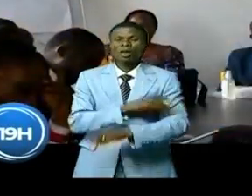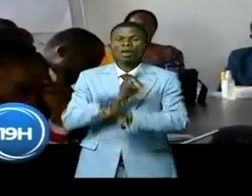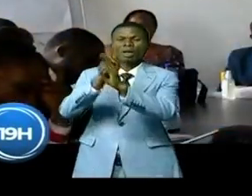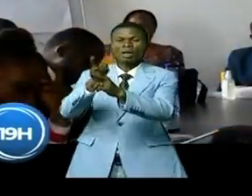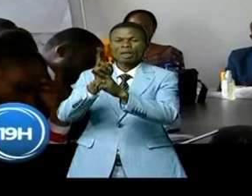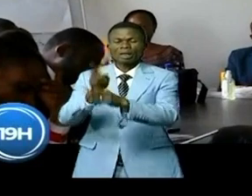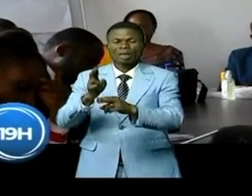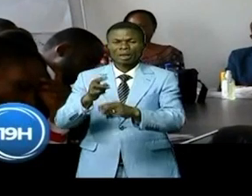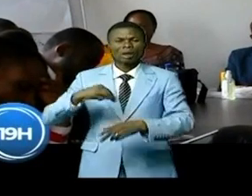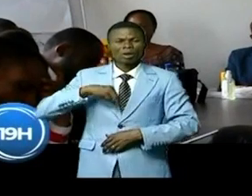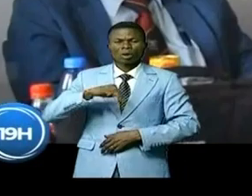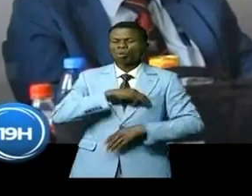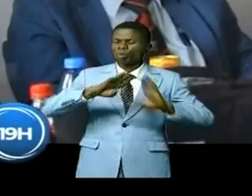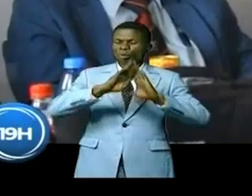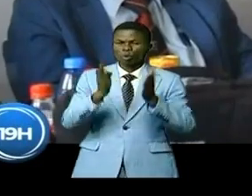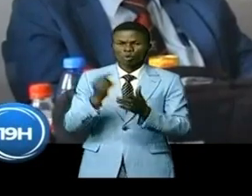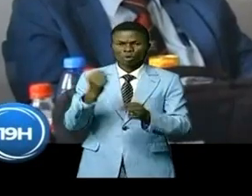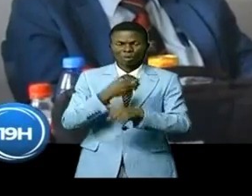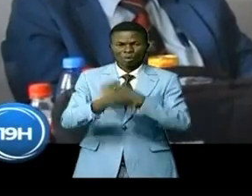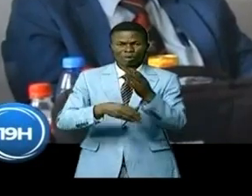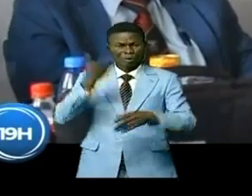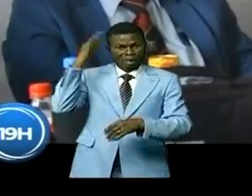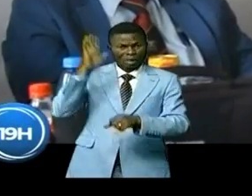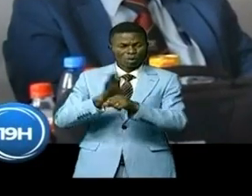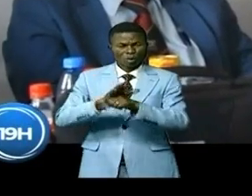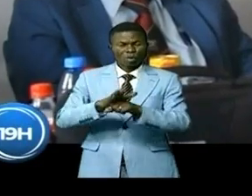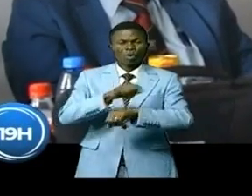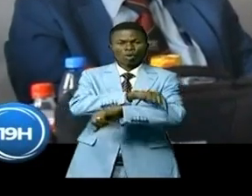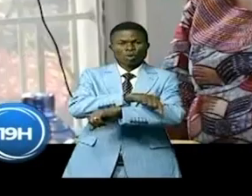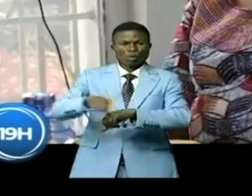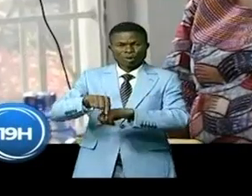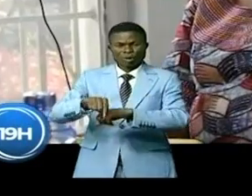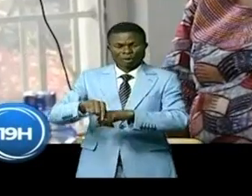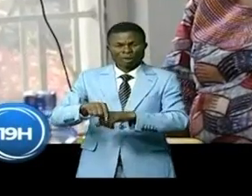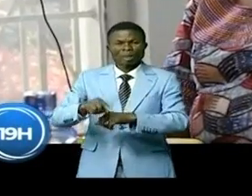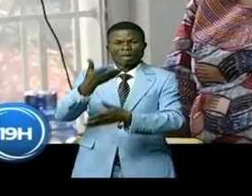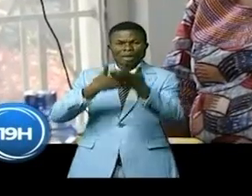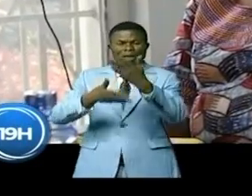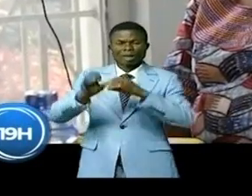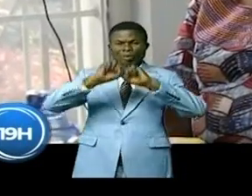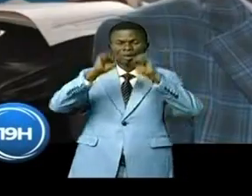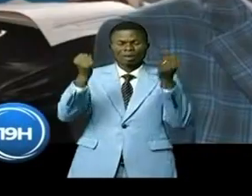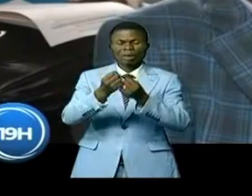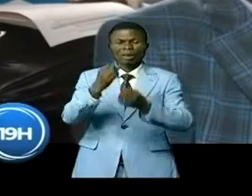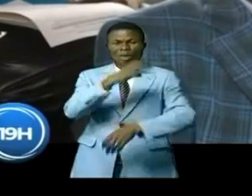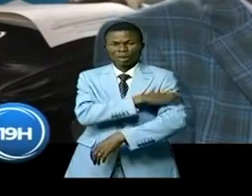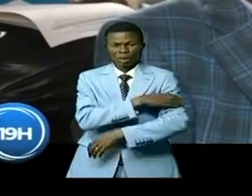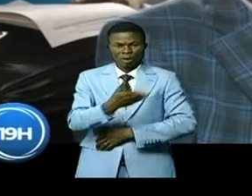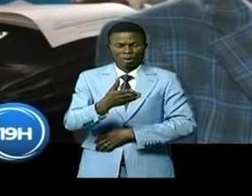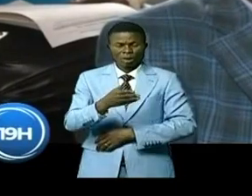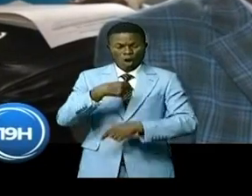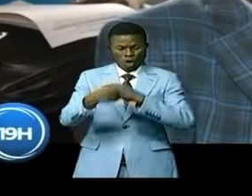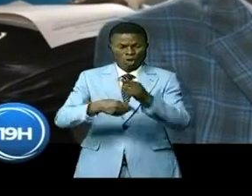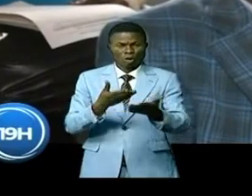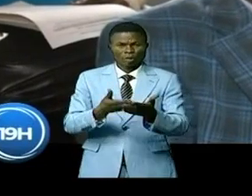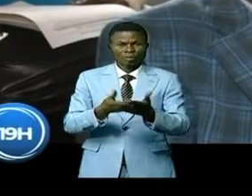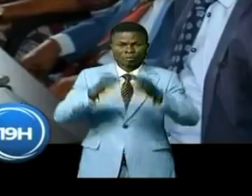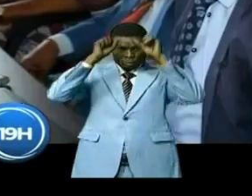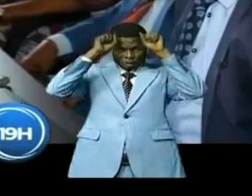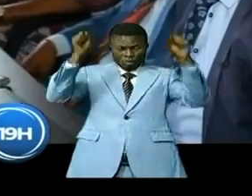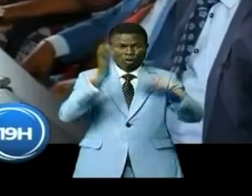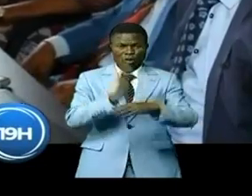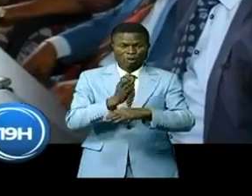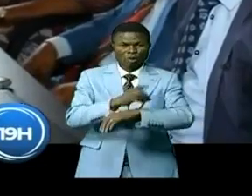membres ce qu'ils ont fait dans les différentes institutions où ils représentent la société civile. Pour un début, c'est le président du